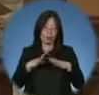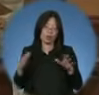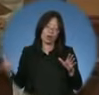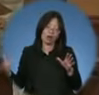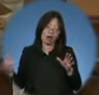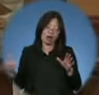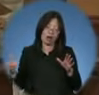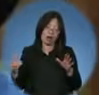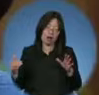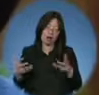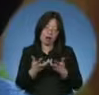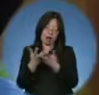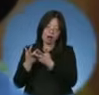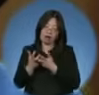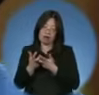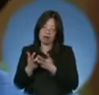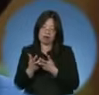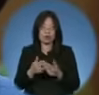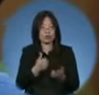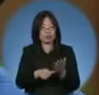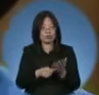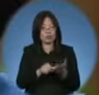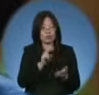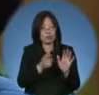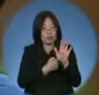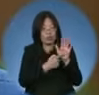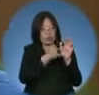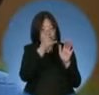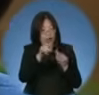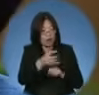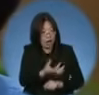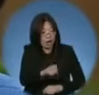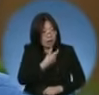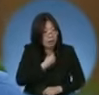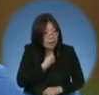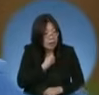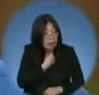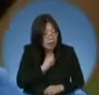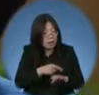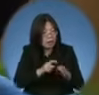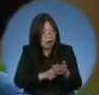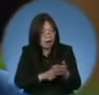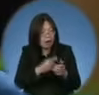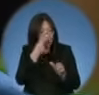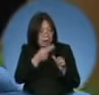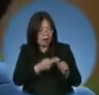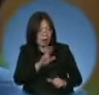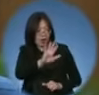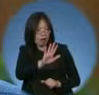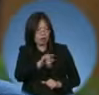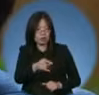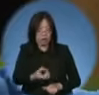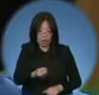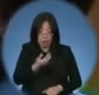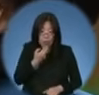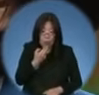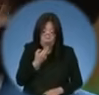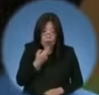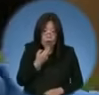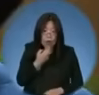예. 물건을 광고하는 것도 너 이거 갖고 싶지 이런 욕망을 자극하는 게 아니고 너 이거 안 가지면은